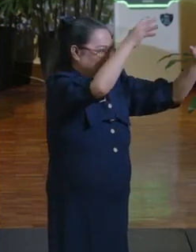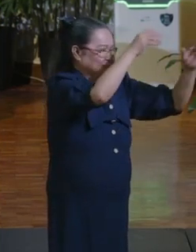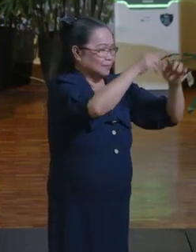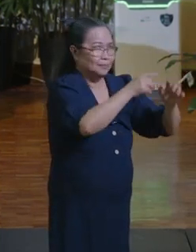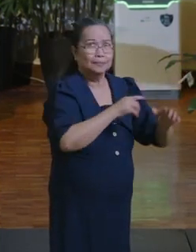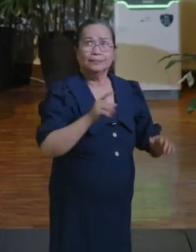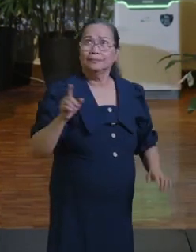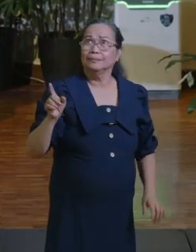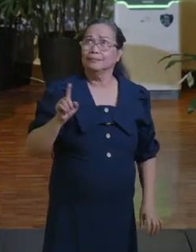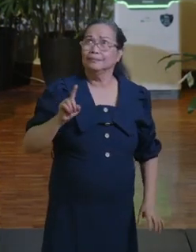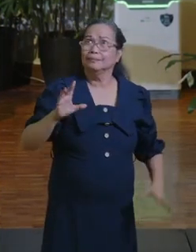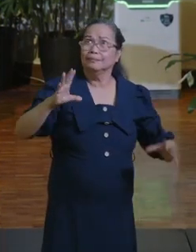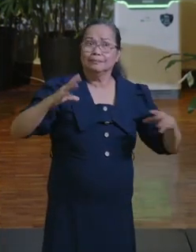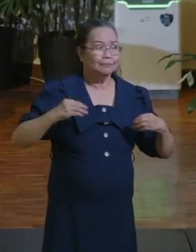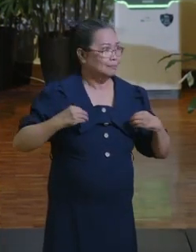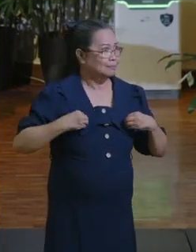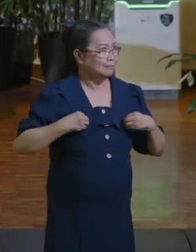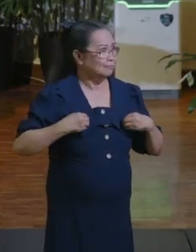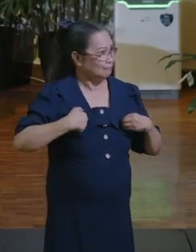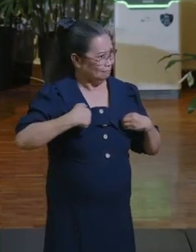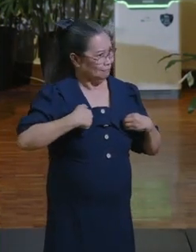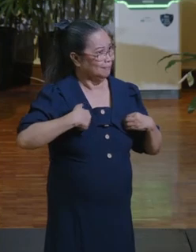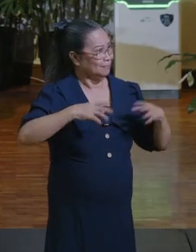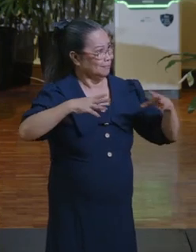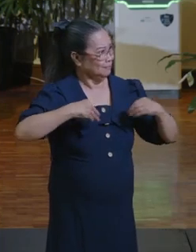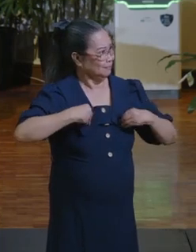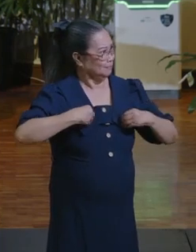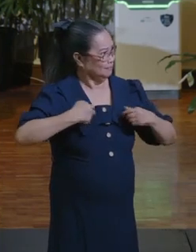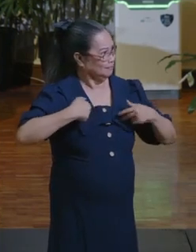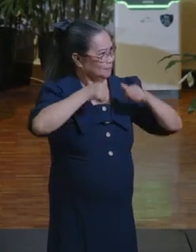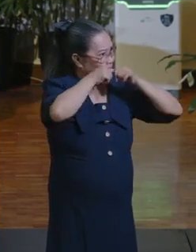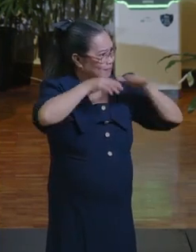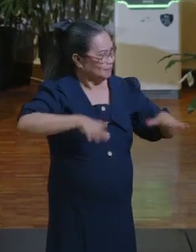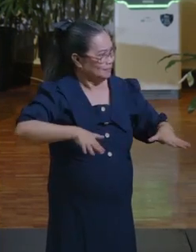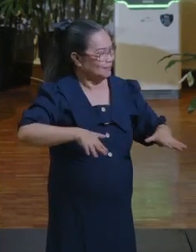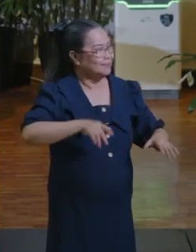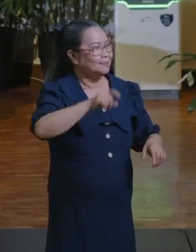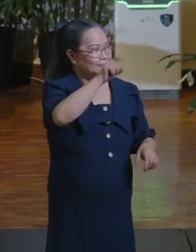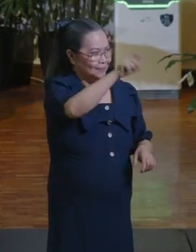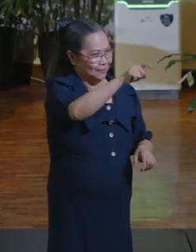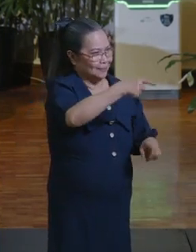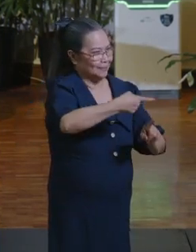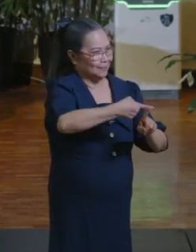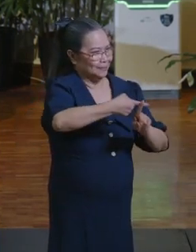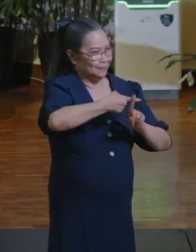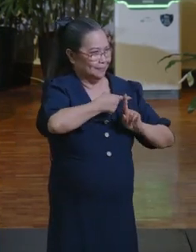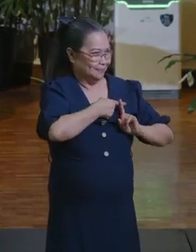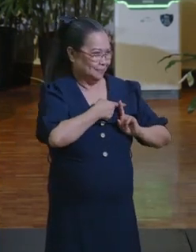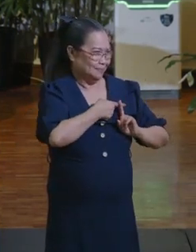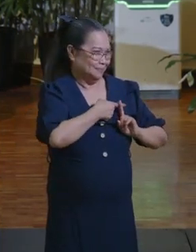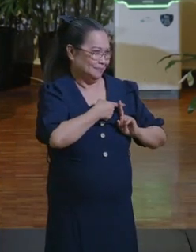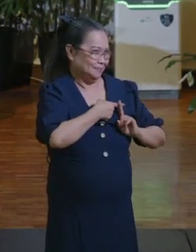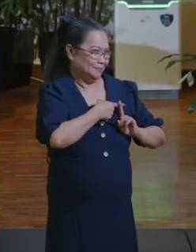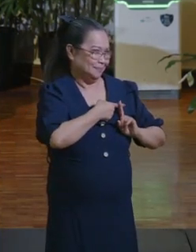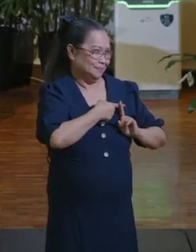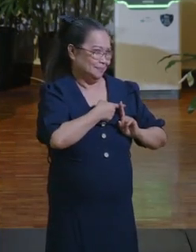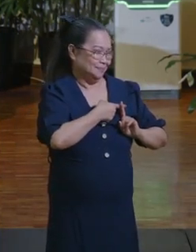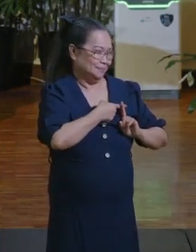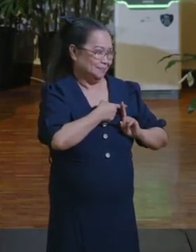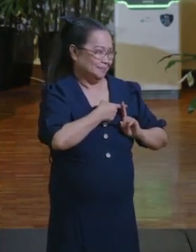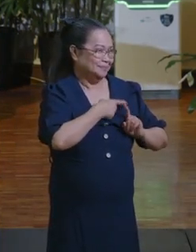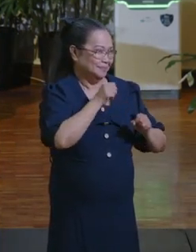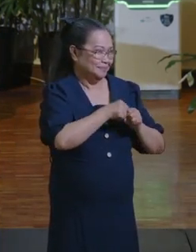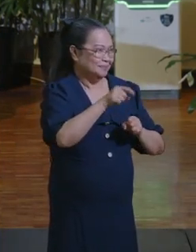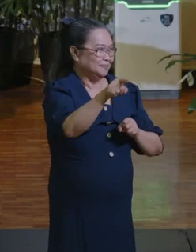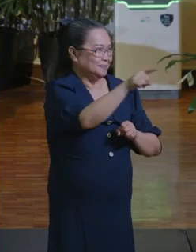makakasagap nung pagpapalang yon? We have to be in Christ. Yan ang sinasabi ng ating